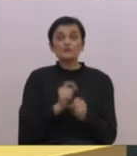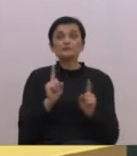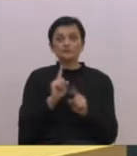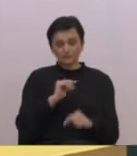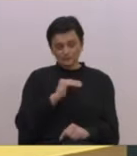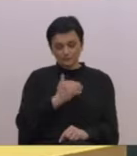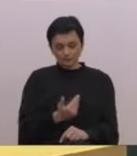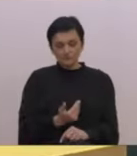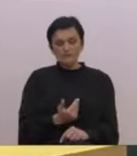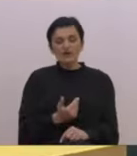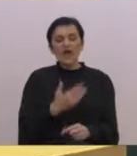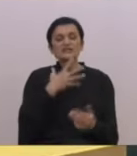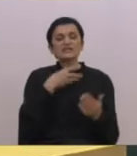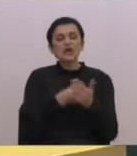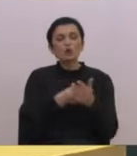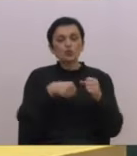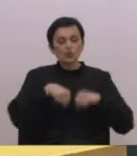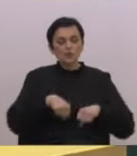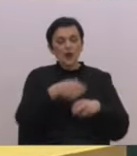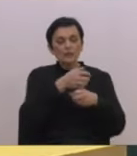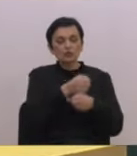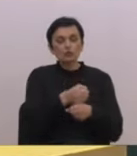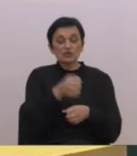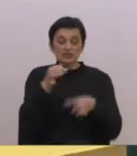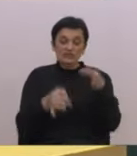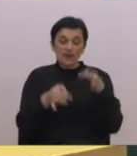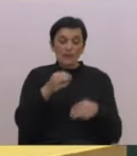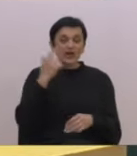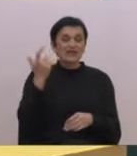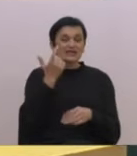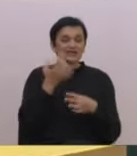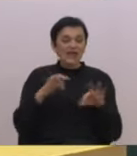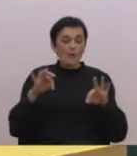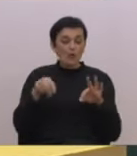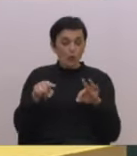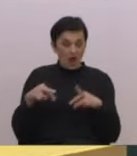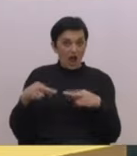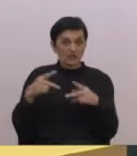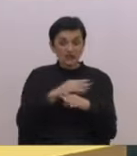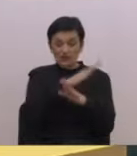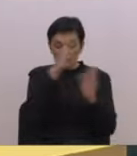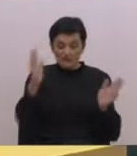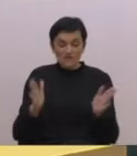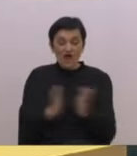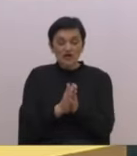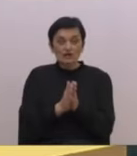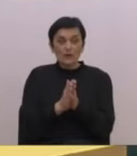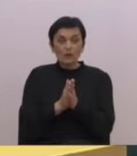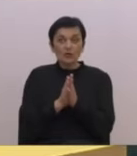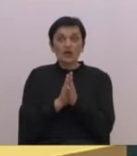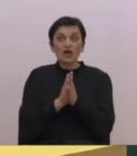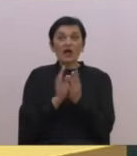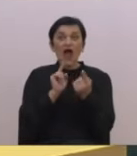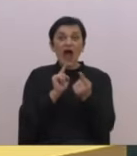კერძო საკუთრების უფლებას ზღუდავს, რაც სასამართლოს დამოუკიდებლად აქცევს, ყველაფერი არის